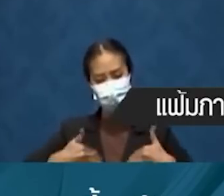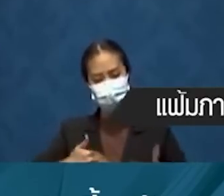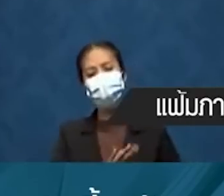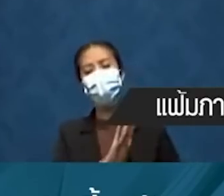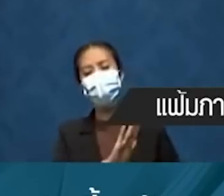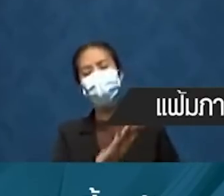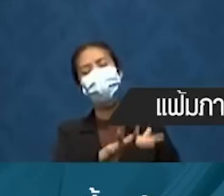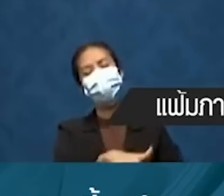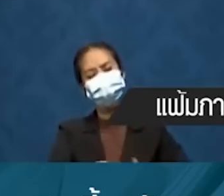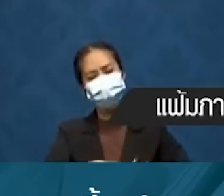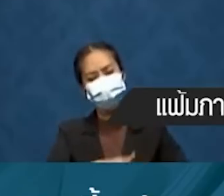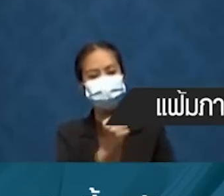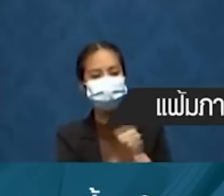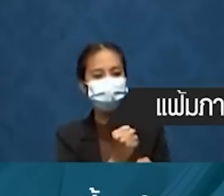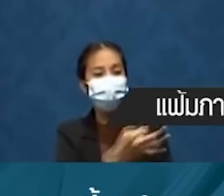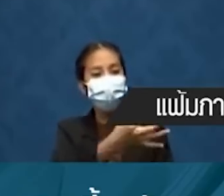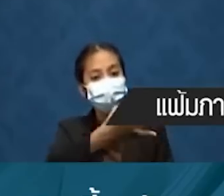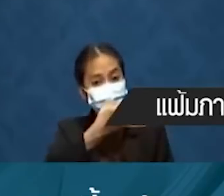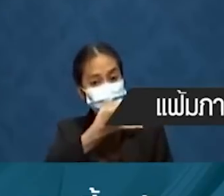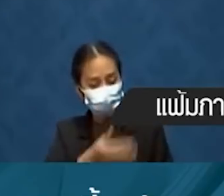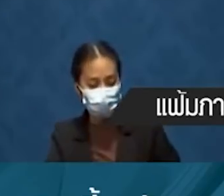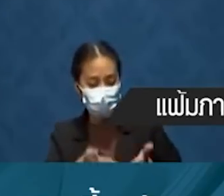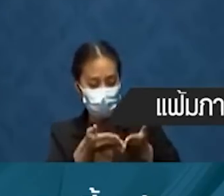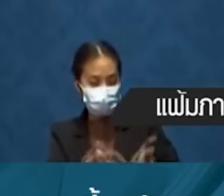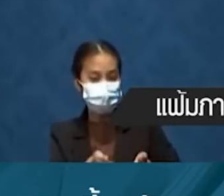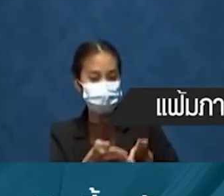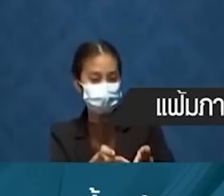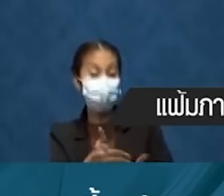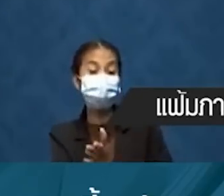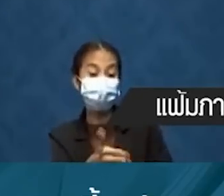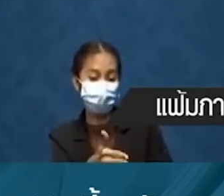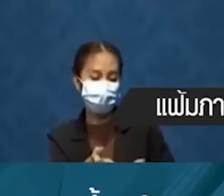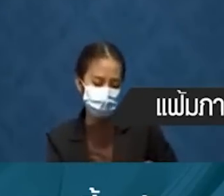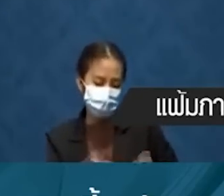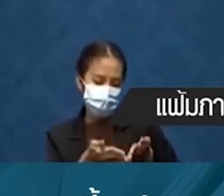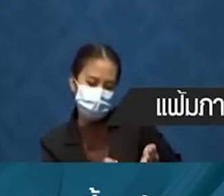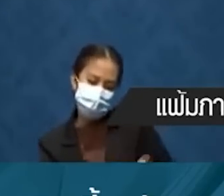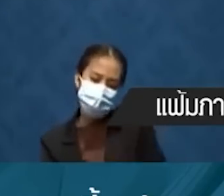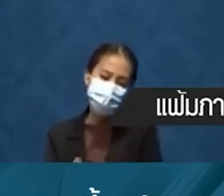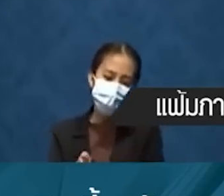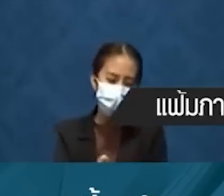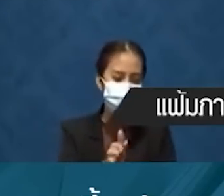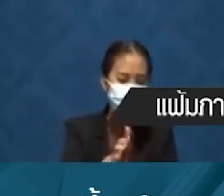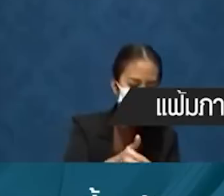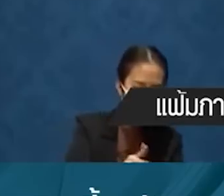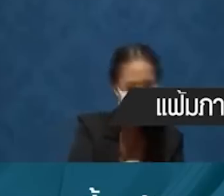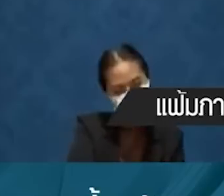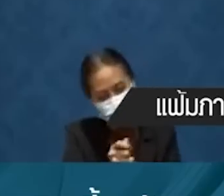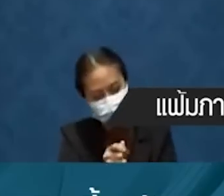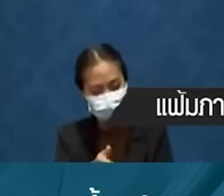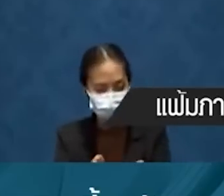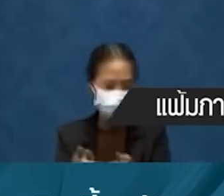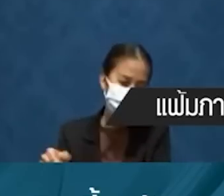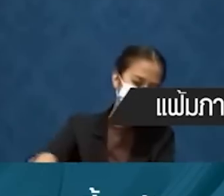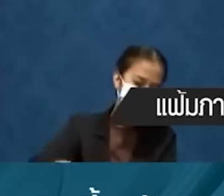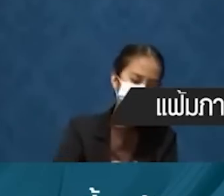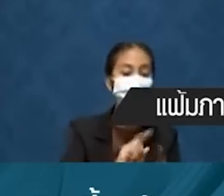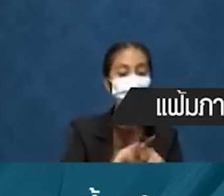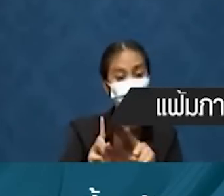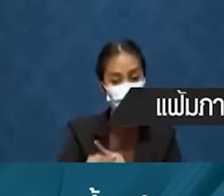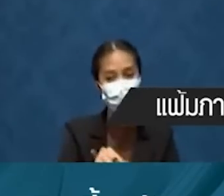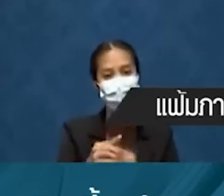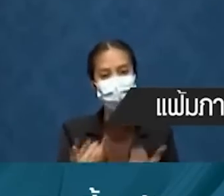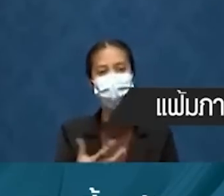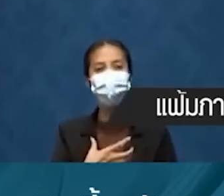ต้องไปยืมเนี่ยนะครับเงินกู้นอกระบบ ค่ะ นะฮะทีนี้เนี่ยนะครับถามว่าทำไมสภาต้องลงแบบนี้